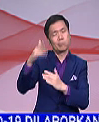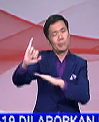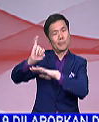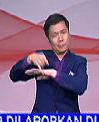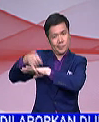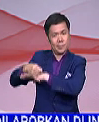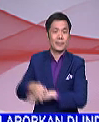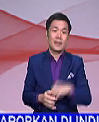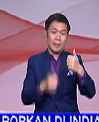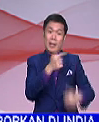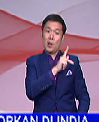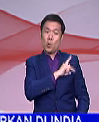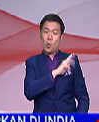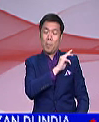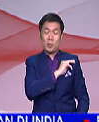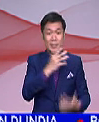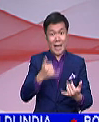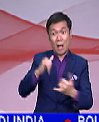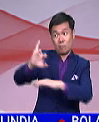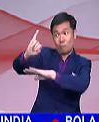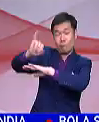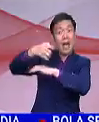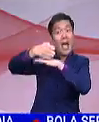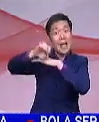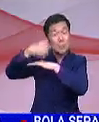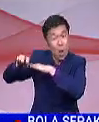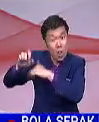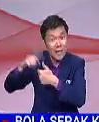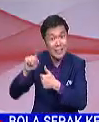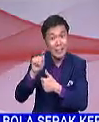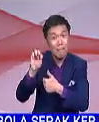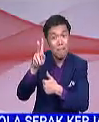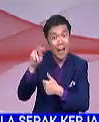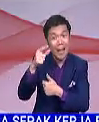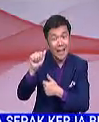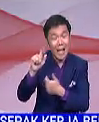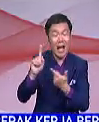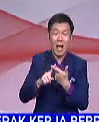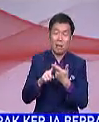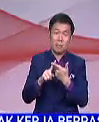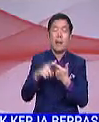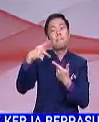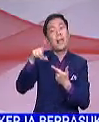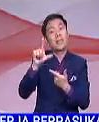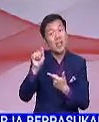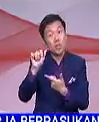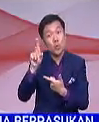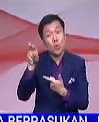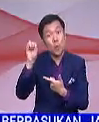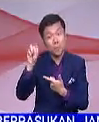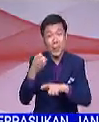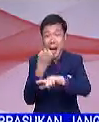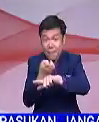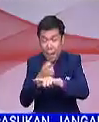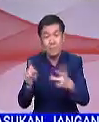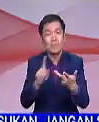Bagaimanapun, Datuk Haji Jin memaklumkan ekspor logam sekerap seperti tembaga, aluminium, logam berharga seperti platinum, emas,